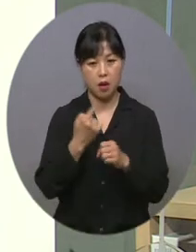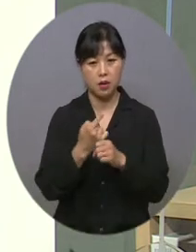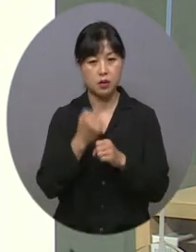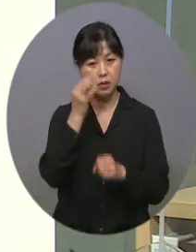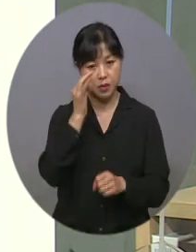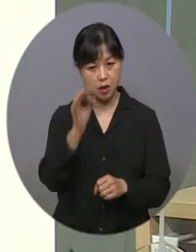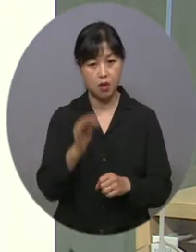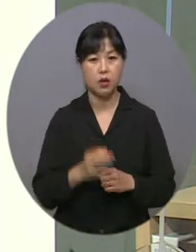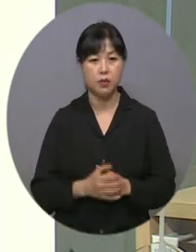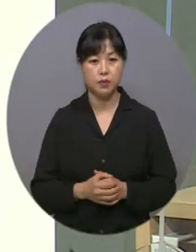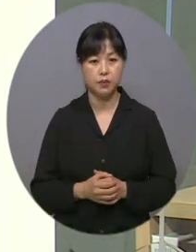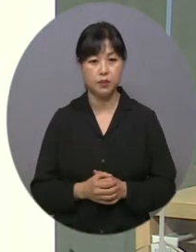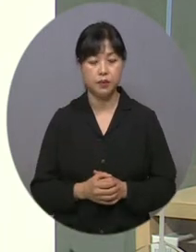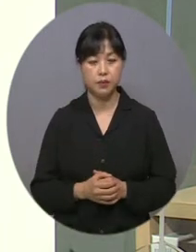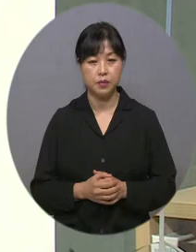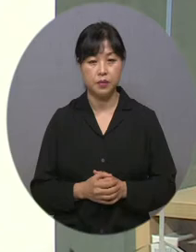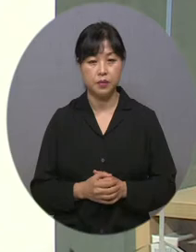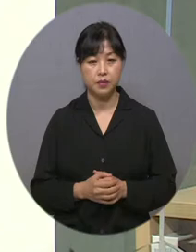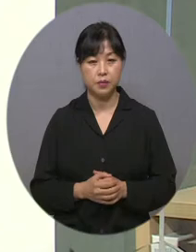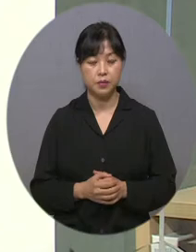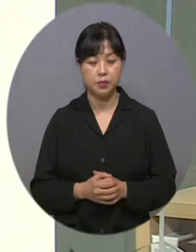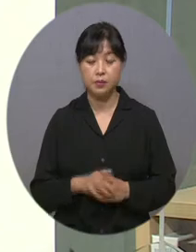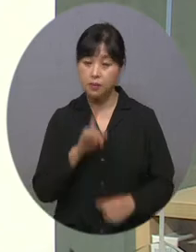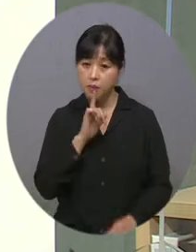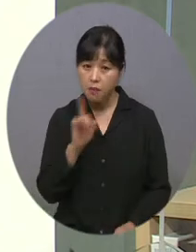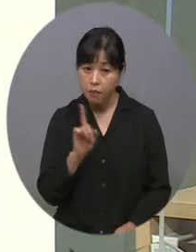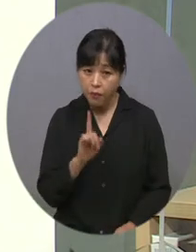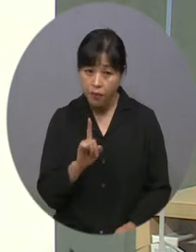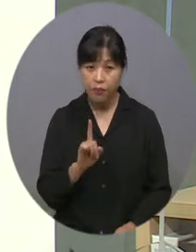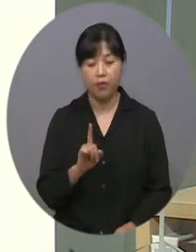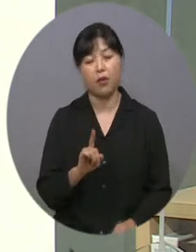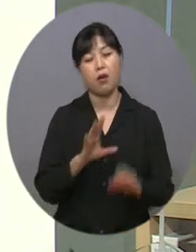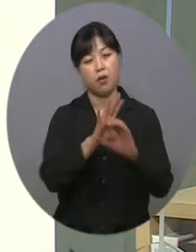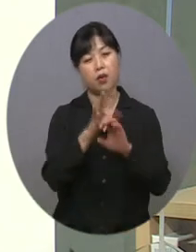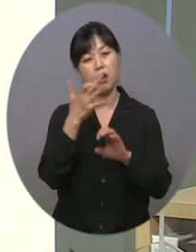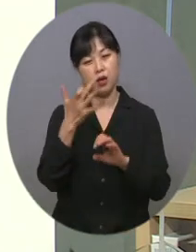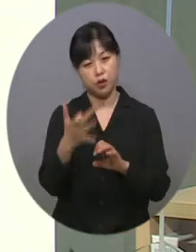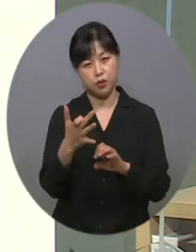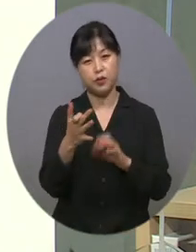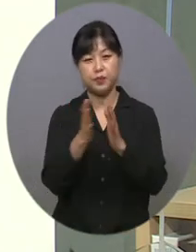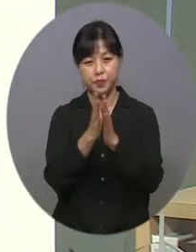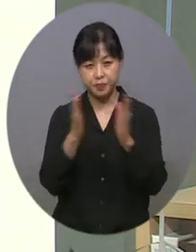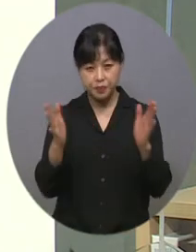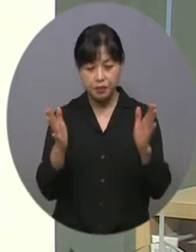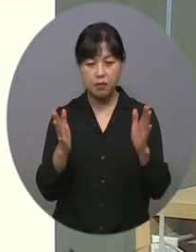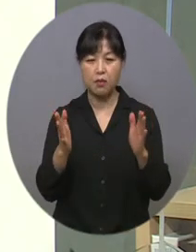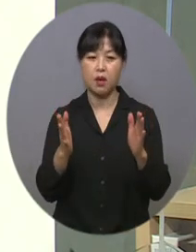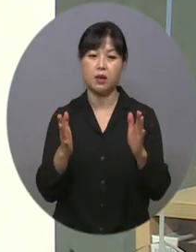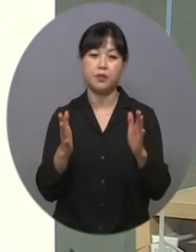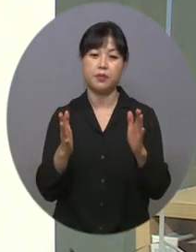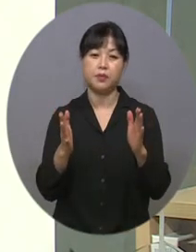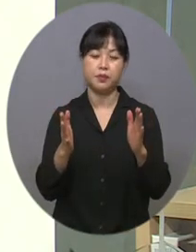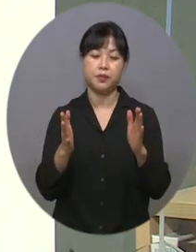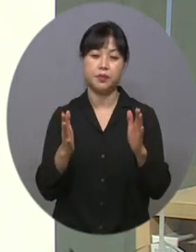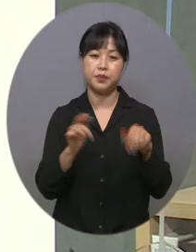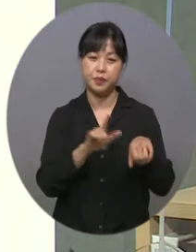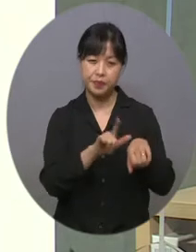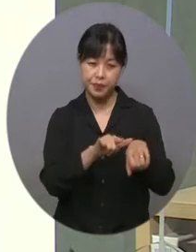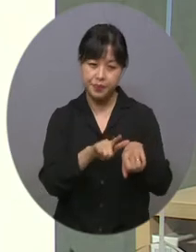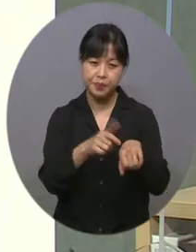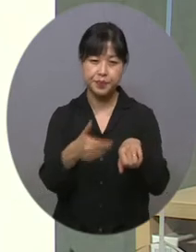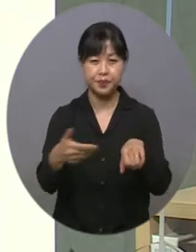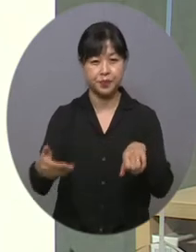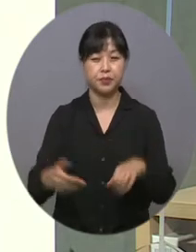넘네요. 무슨 얘기냐고요. 코로나19 사태를 맞이한 지 벌써 많은